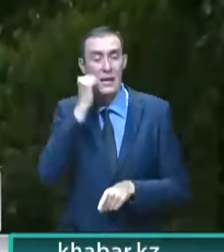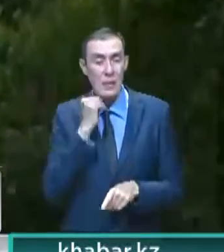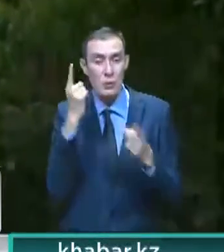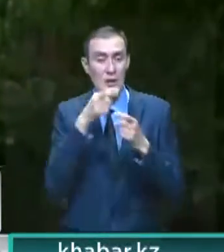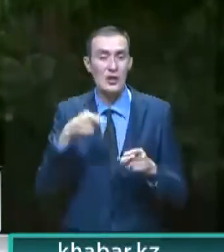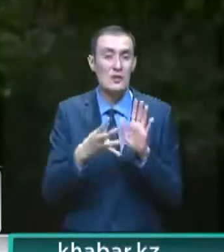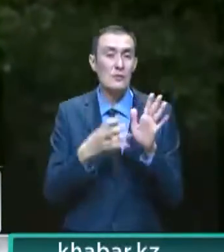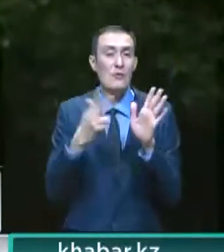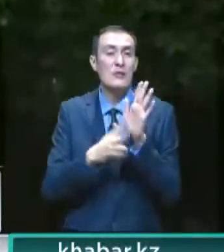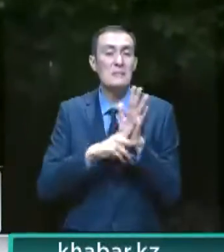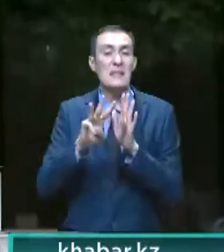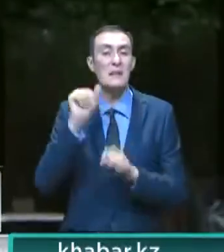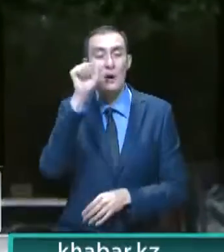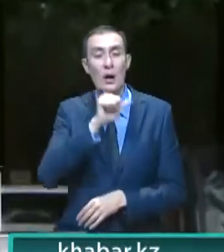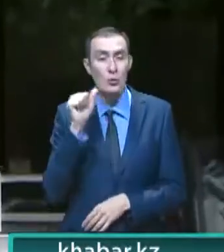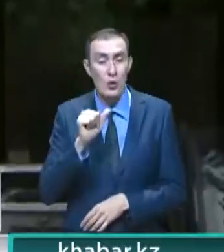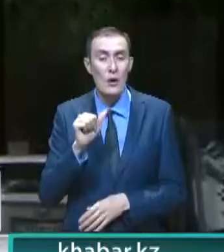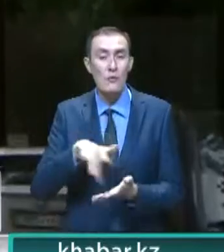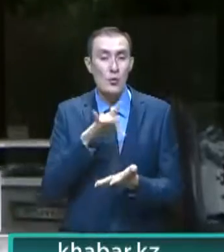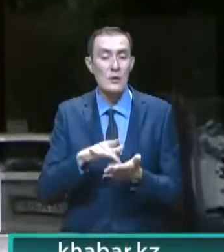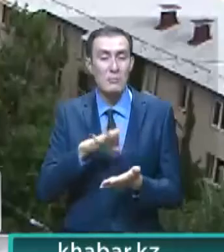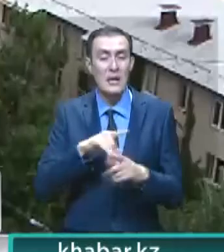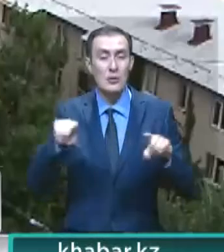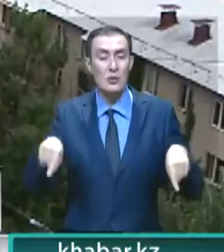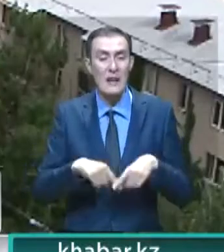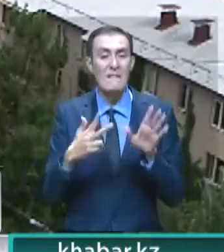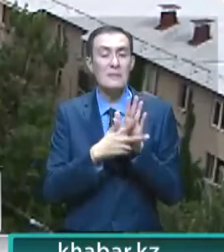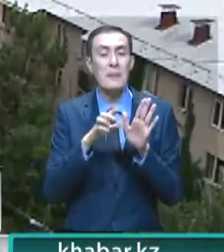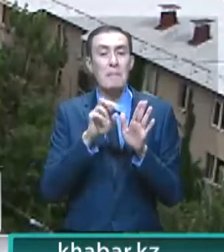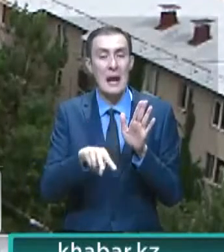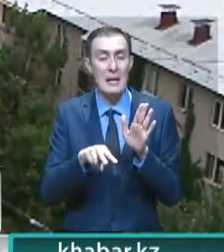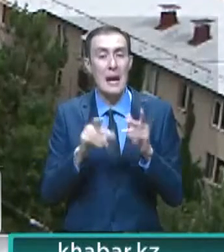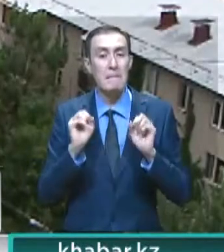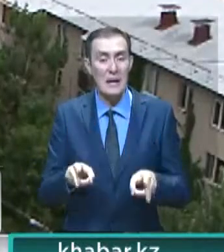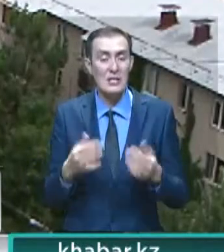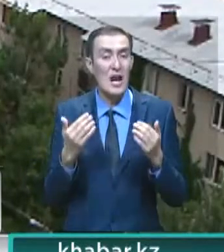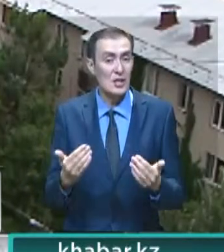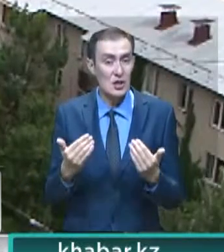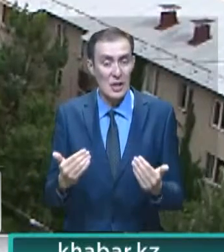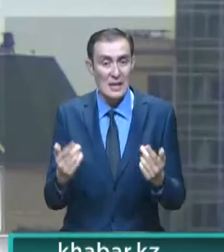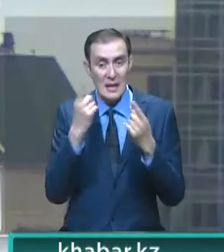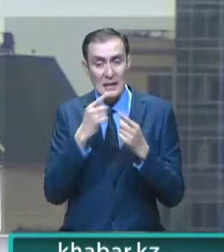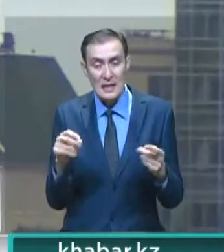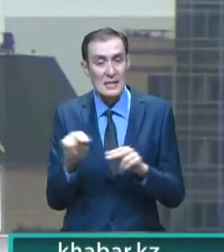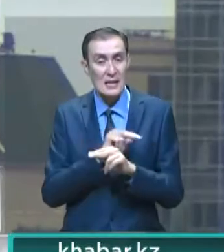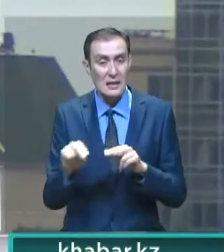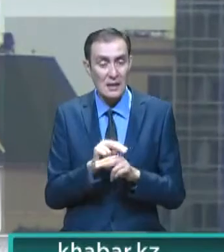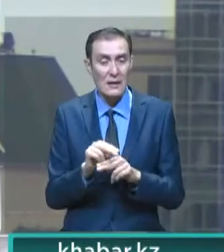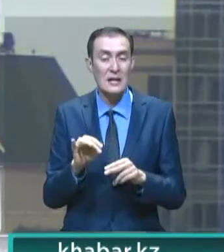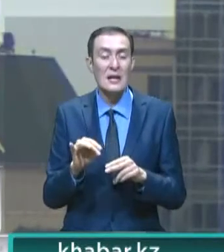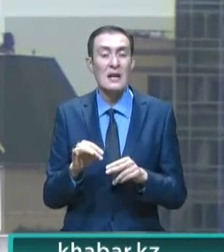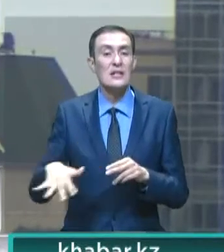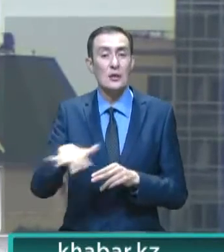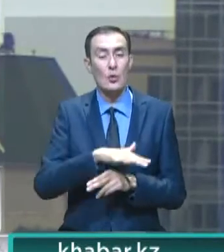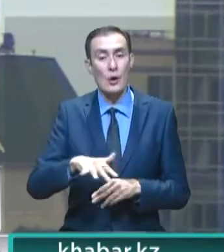за 1983 год в городе были зоны 8-бальной сейсмоопасности. Сейчас же данные скорректировали, и вся